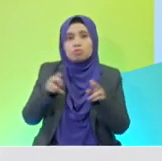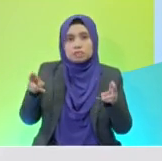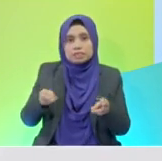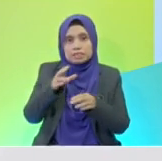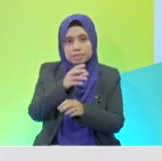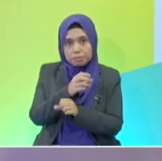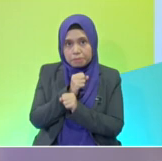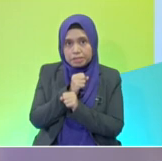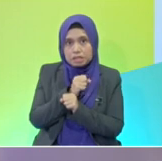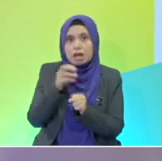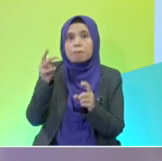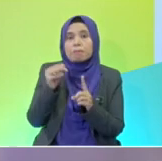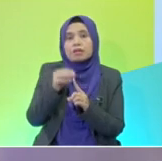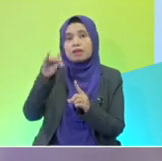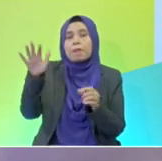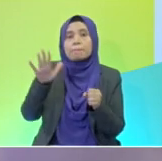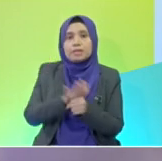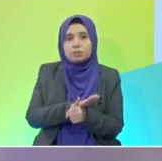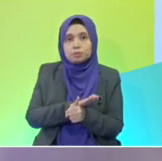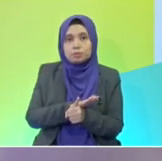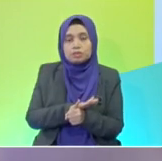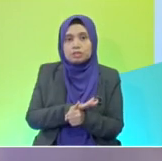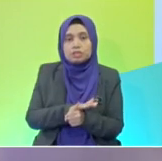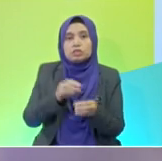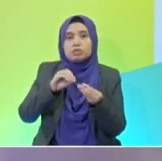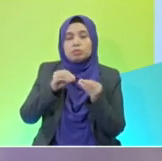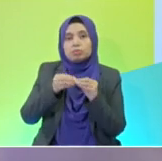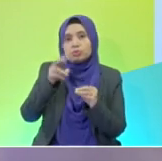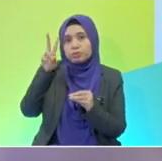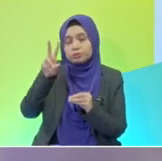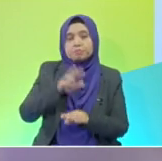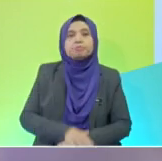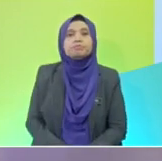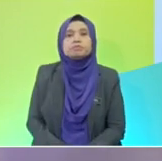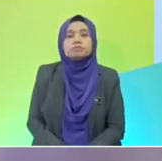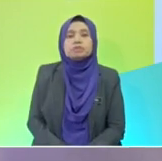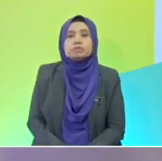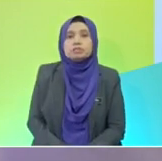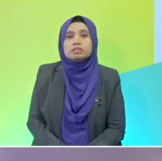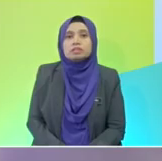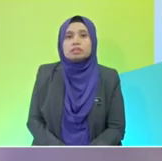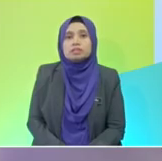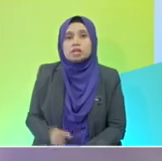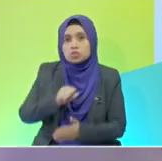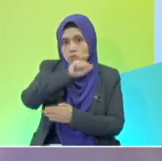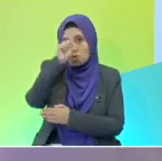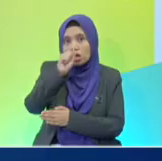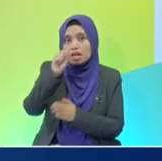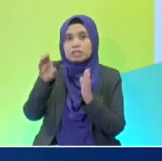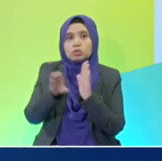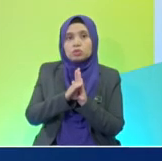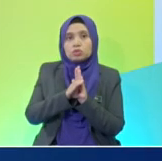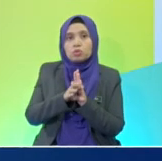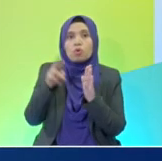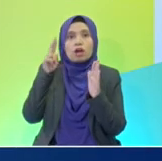mendapat Makkah yang penuh jadi kita pergi kepada soal dan seterusnya kaki ini saatnya contoh rajah menunjukkan